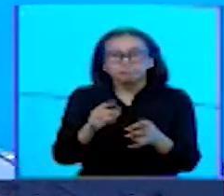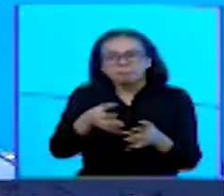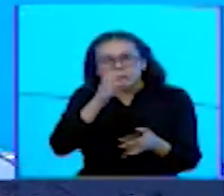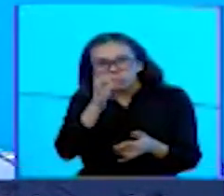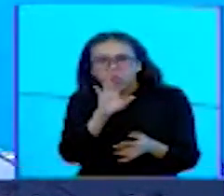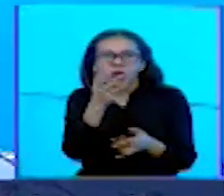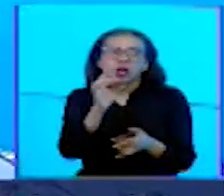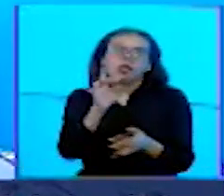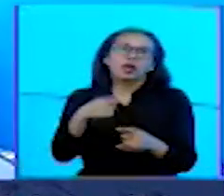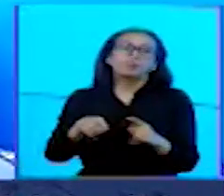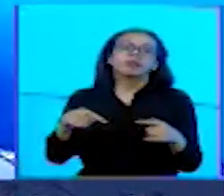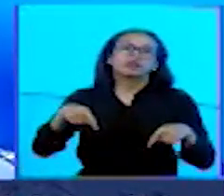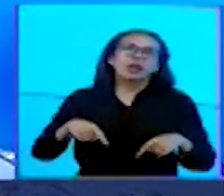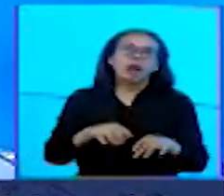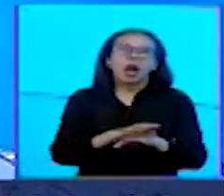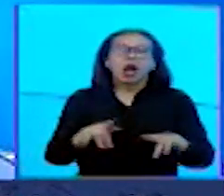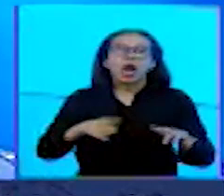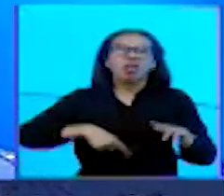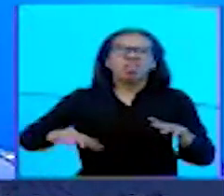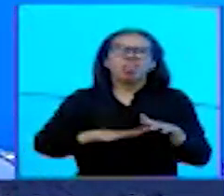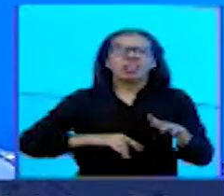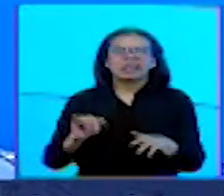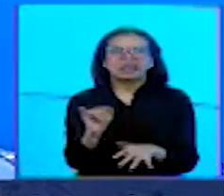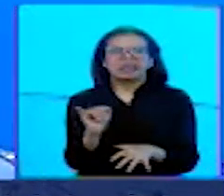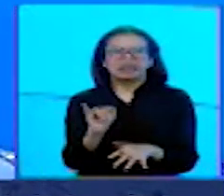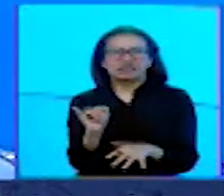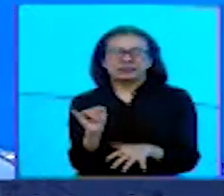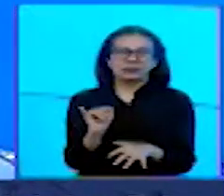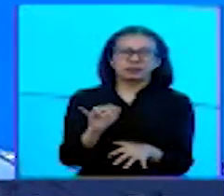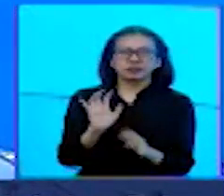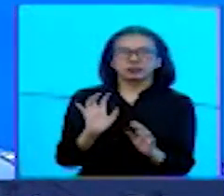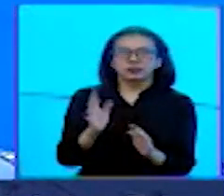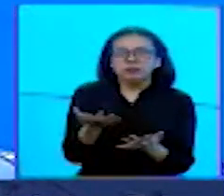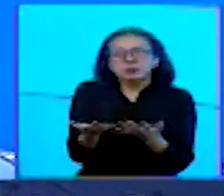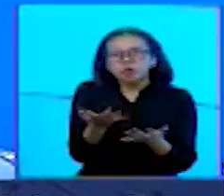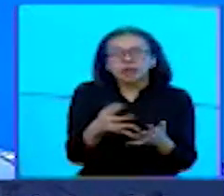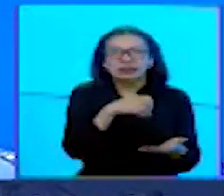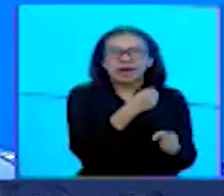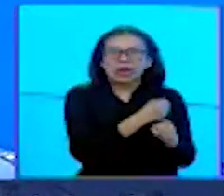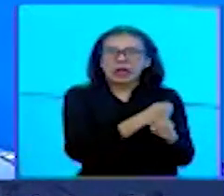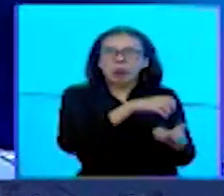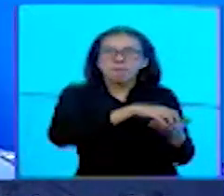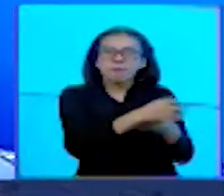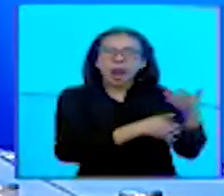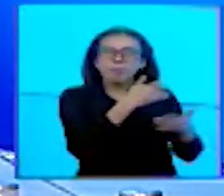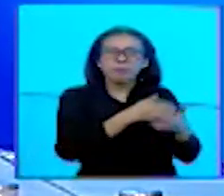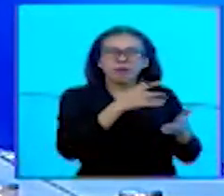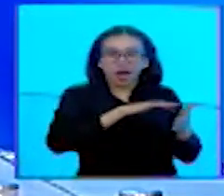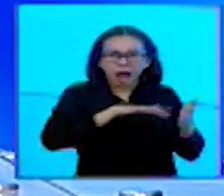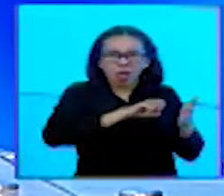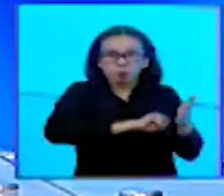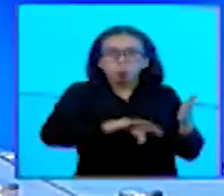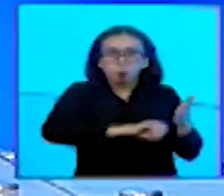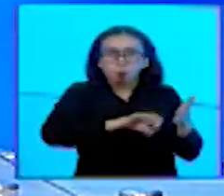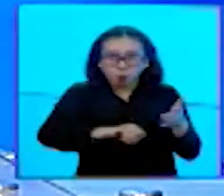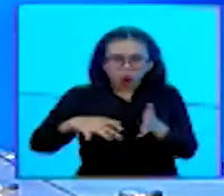alkohol. Pembuangan limbah industri alkohol di sekitar Bekonang, Sukaharjo diduga menjadi penyebab pencemaran yang terjadi di sungai Bengawan